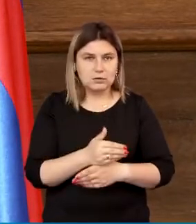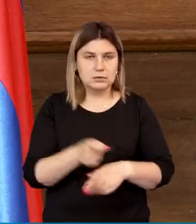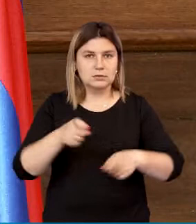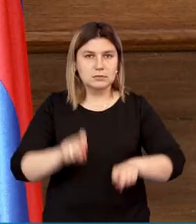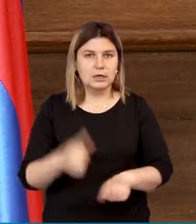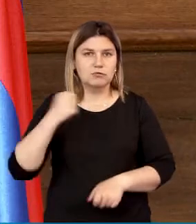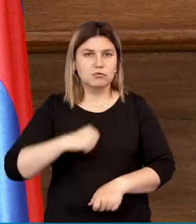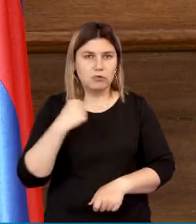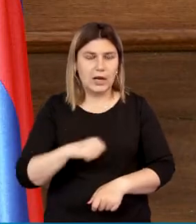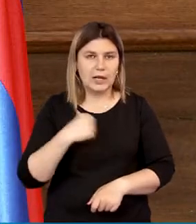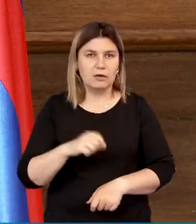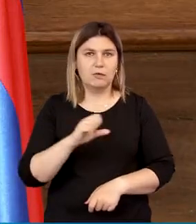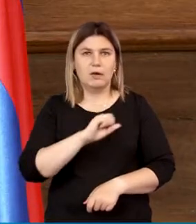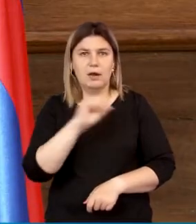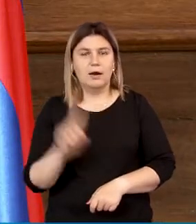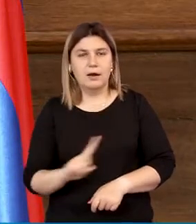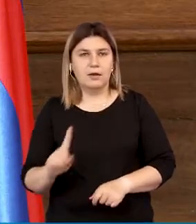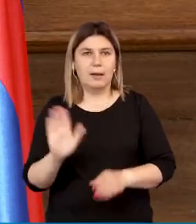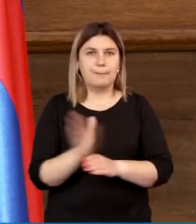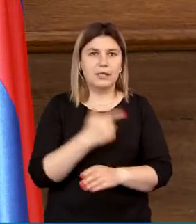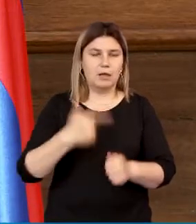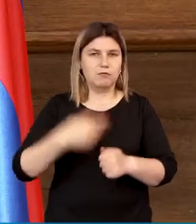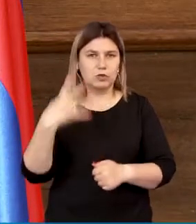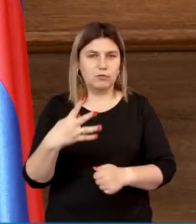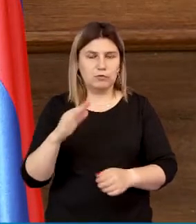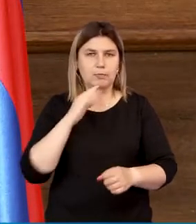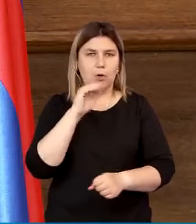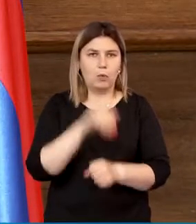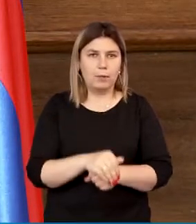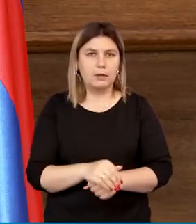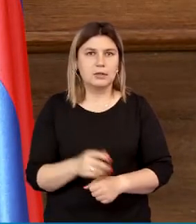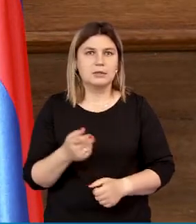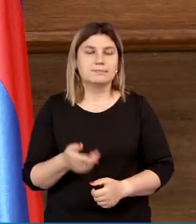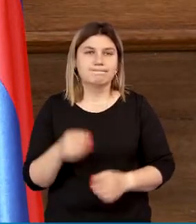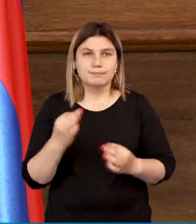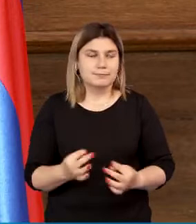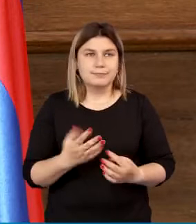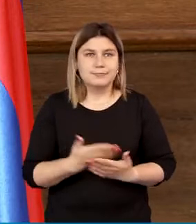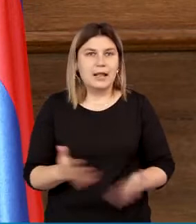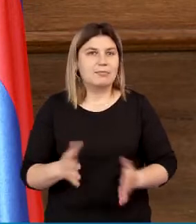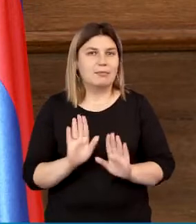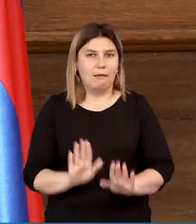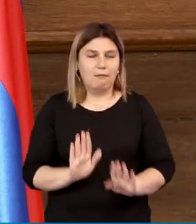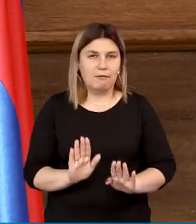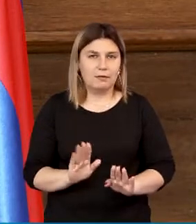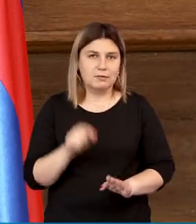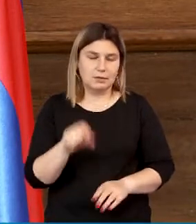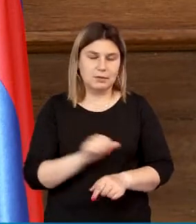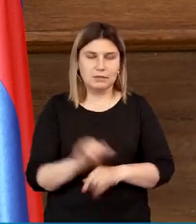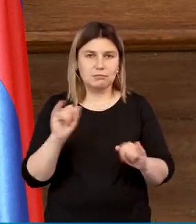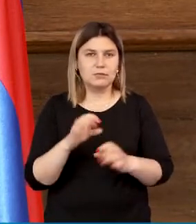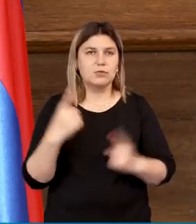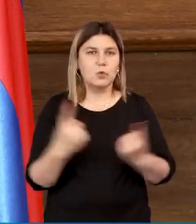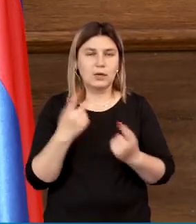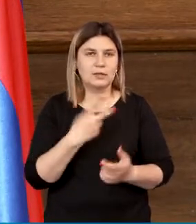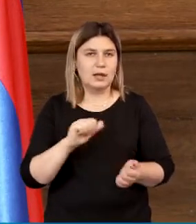i czekają, aż minie północ, żeby można było się umówić. No, pani Żaneta, niestety na razie ta sytuacja się nie zmienia,